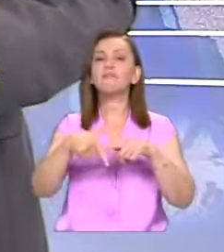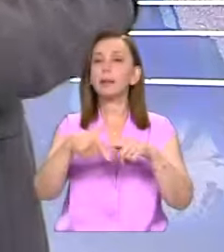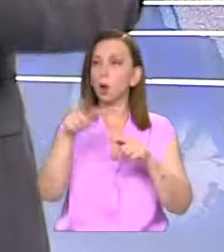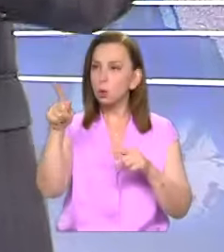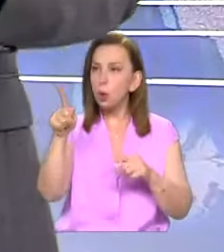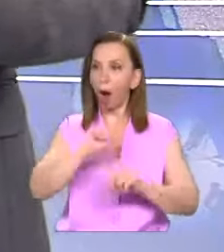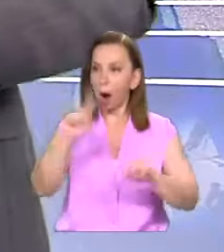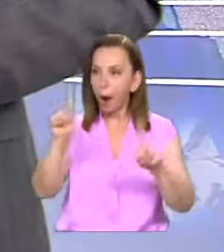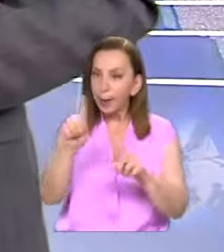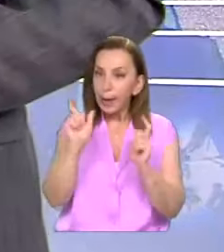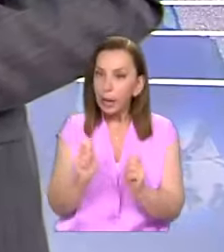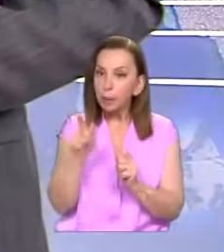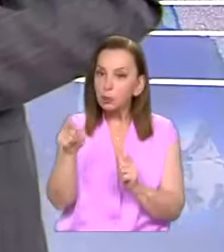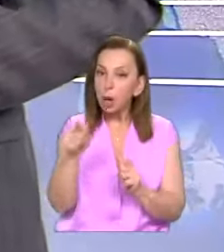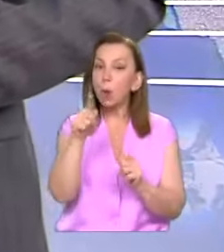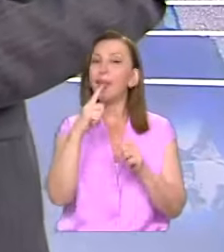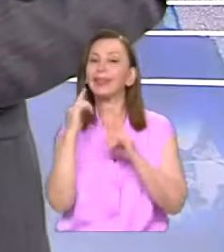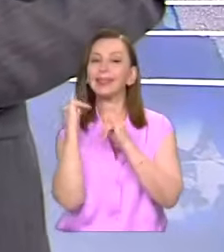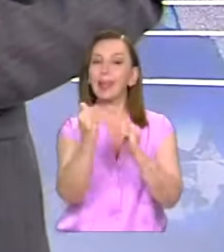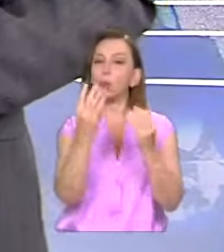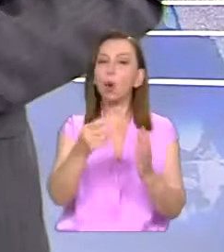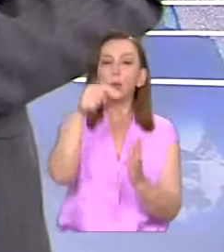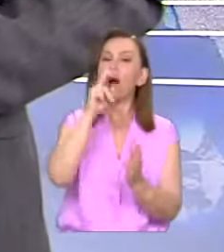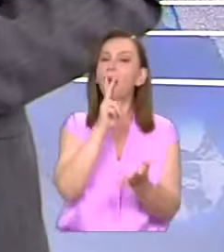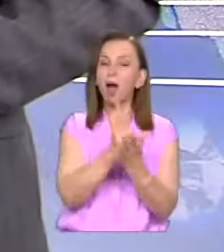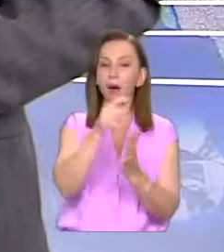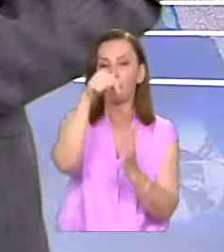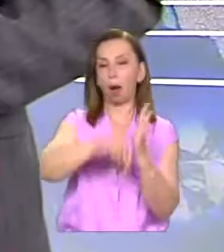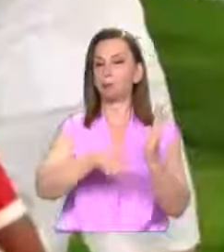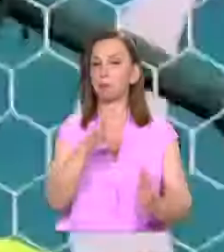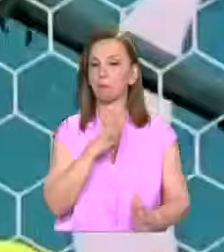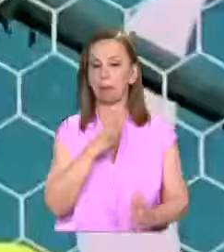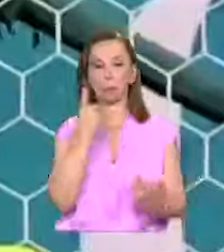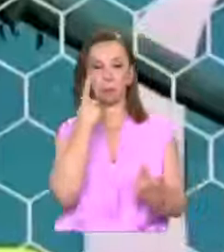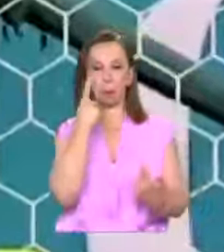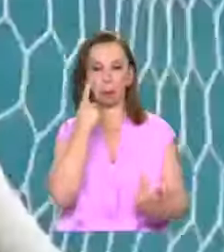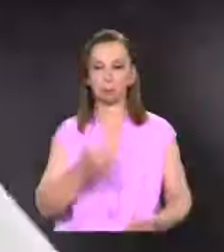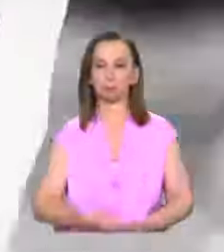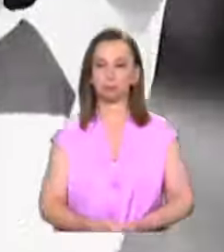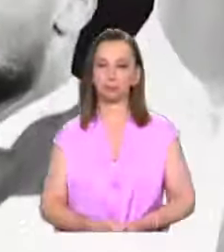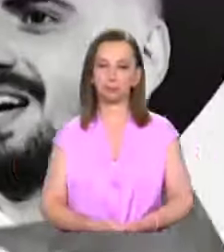bulunabilecek mi? İşte tepki çeken o kararın ayrıntıları ve sonrasında yaşanacaklar.